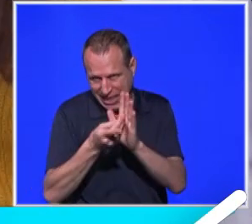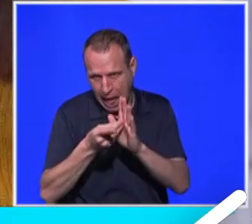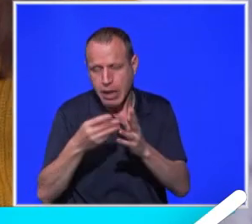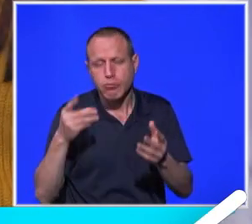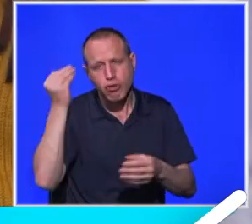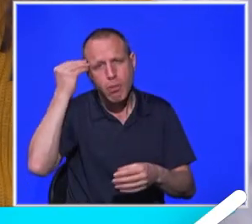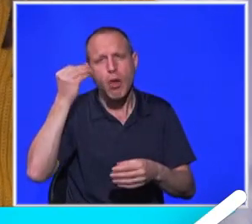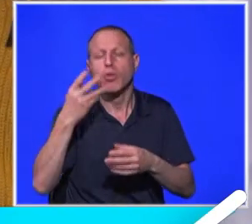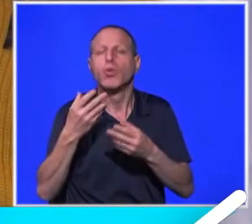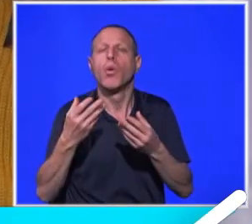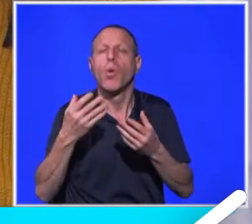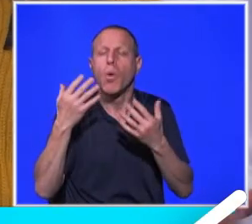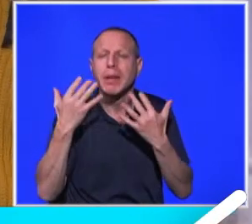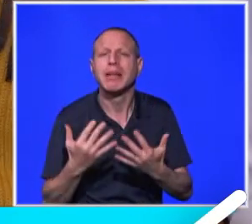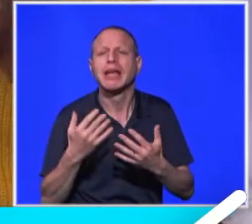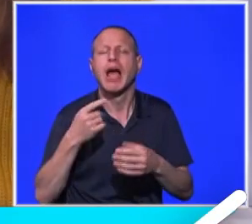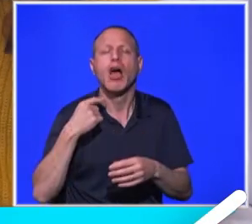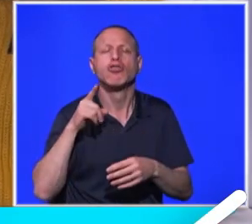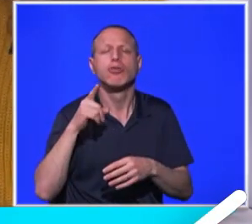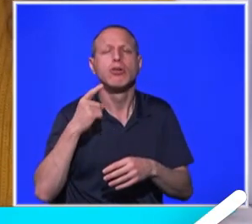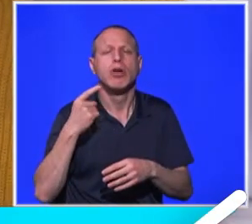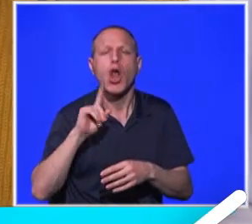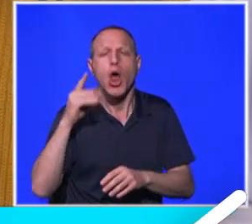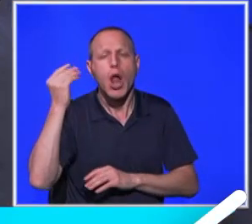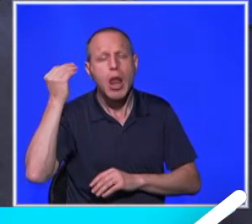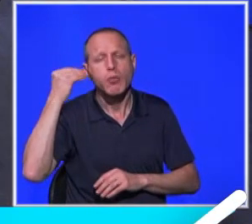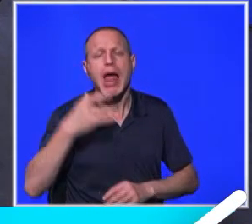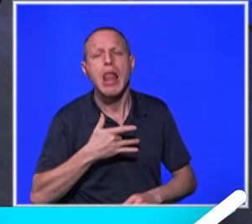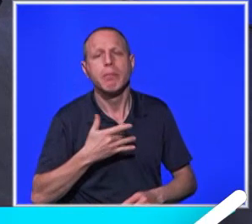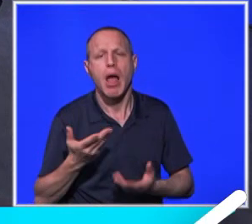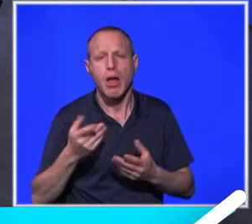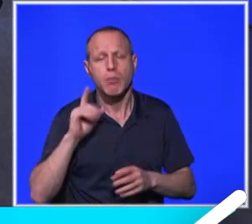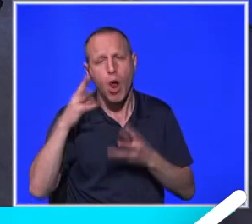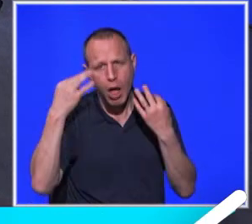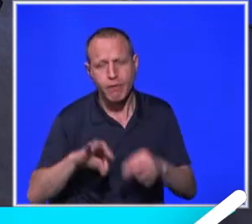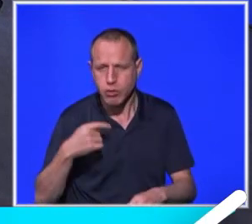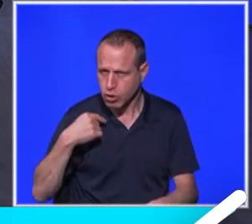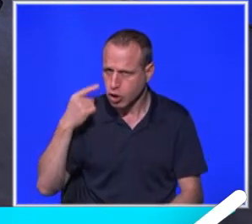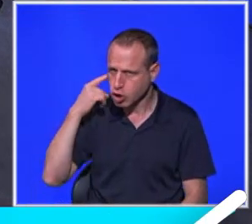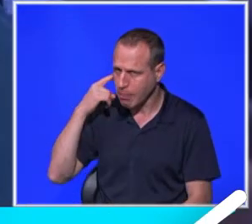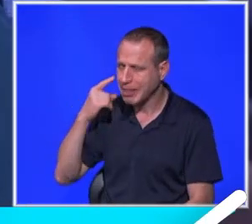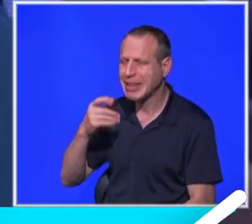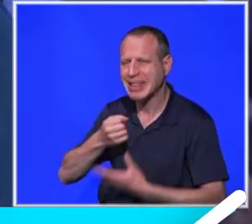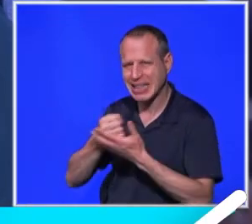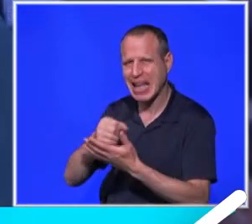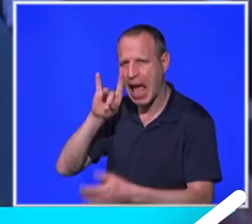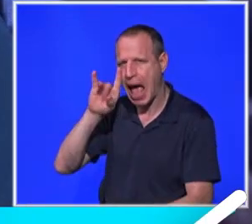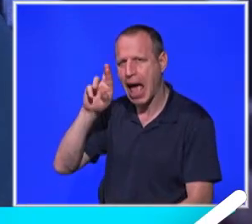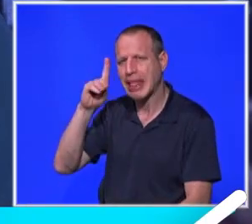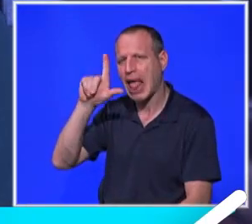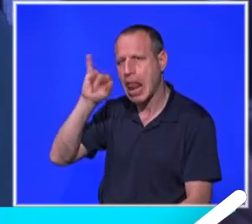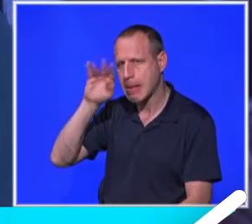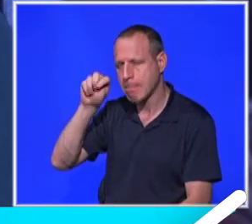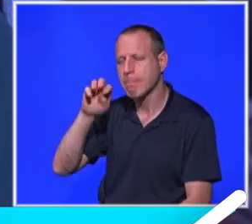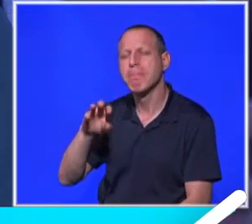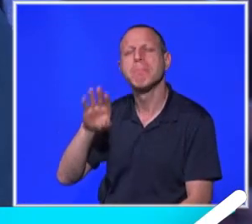מוכשרים שדווקא... גם אוכל שיכולים להגיע לתקשורת ללמוד ליבה, עם כל הכבוד. אני שמעתי שדווקא נציגי החרדלים, זאת אומרת בצלאל